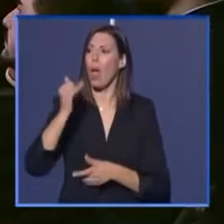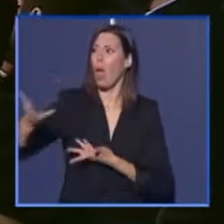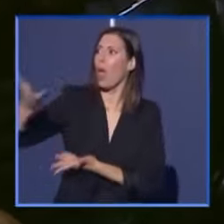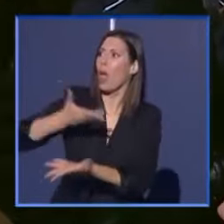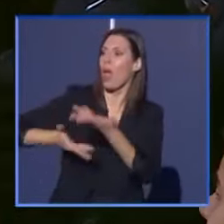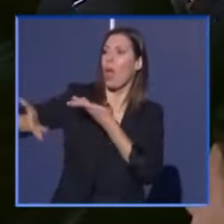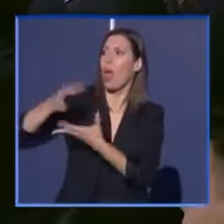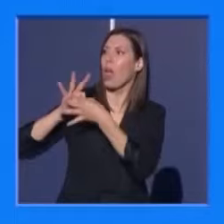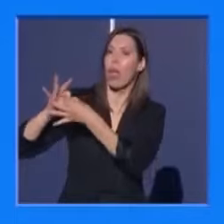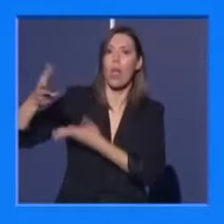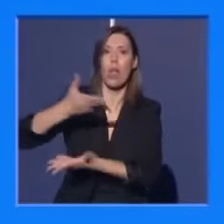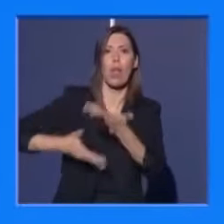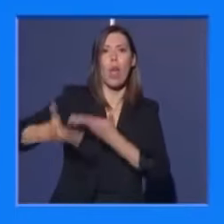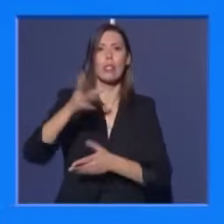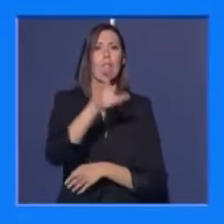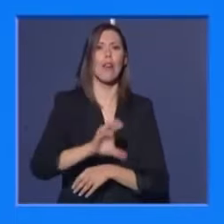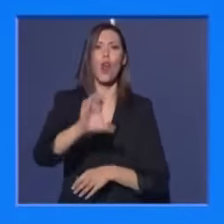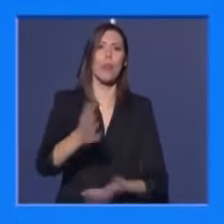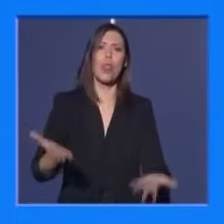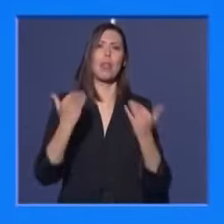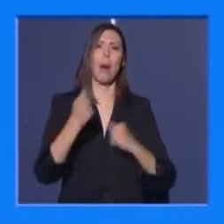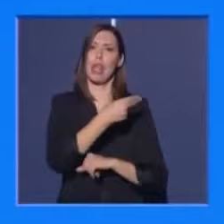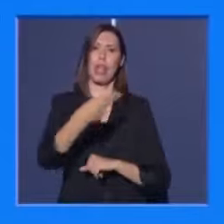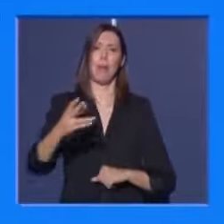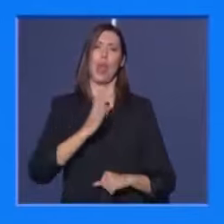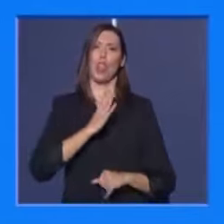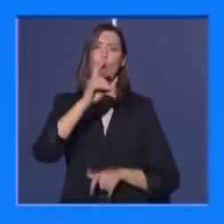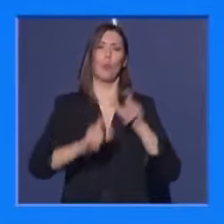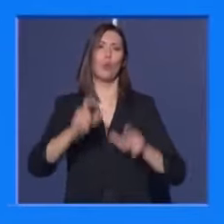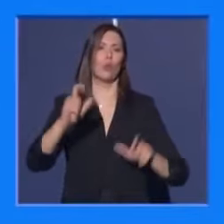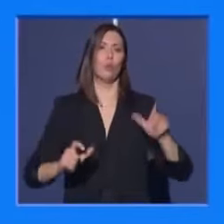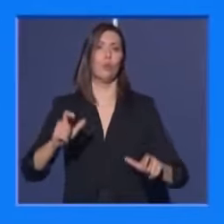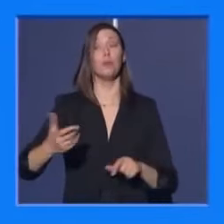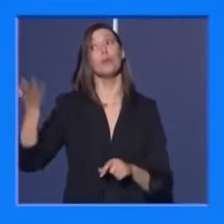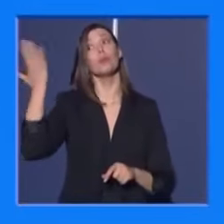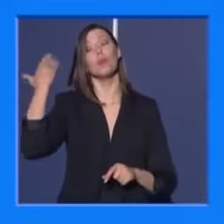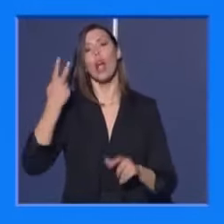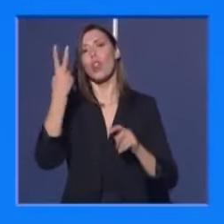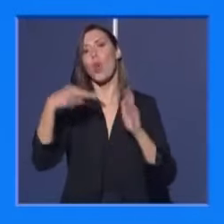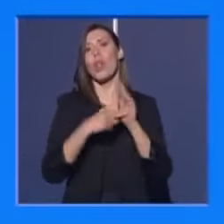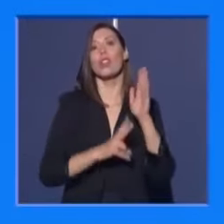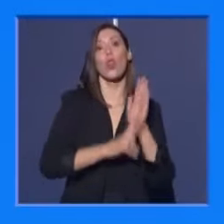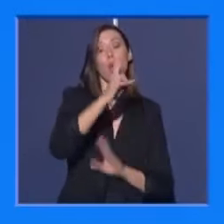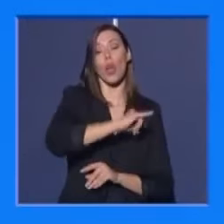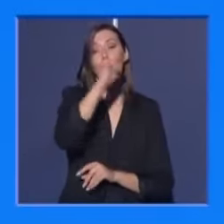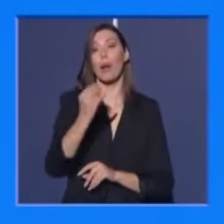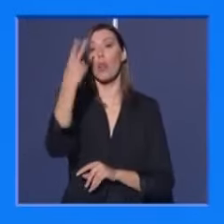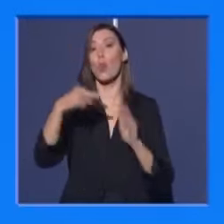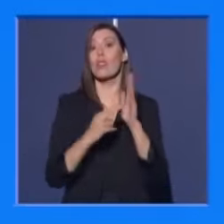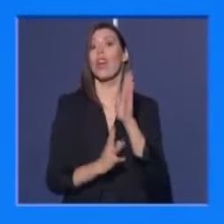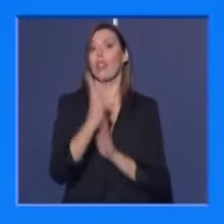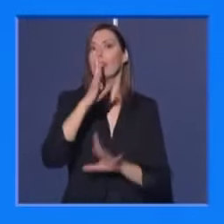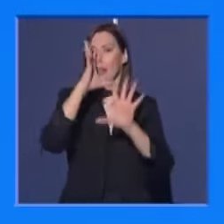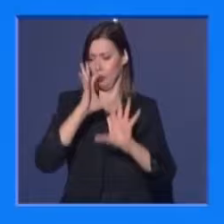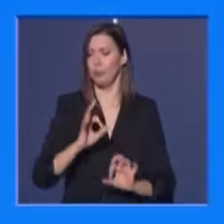Ευρώπη. Την τριετία 12-14, όταν ήμασταν στην κυβέρνηση, είχαμε αντιμετωπίσει αυτό το πρόβλημα. Αλλά τότε